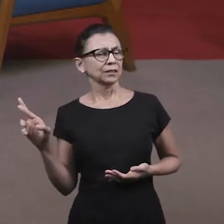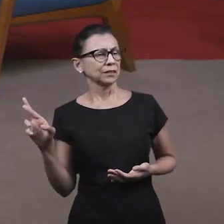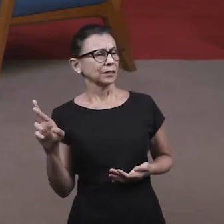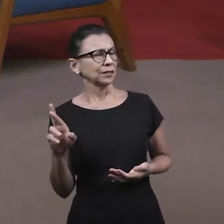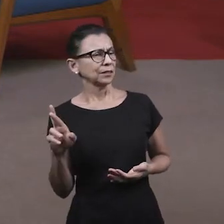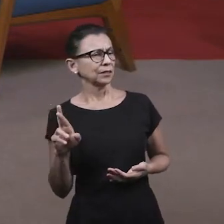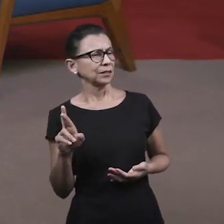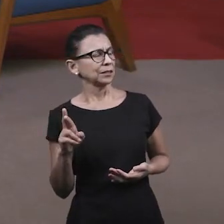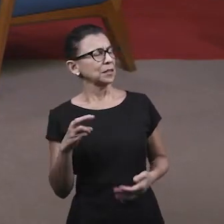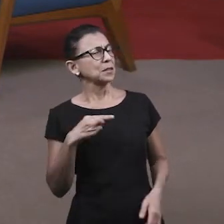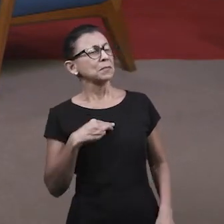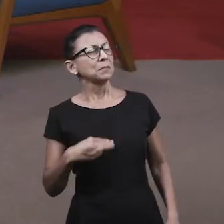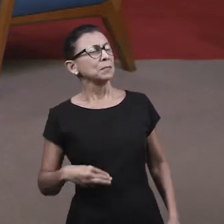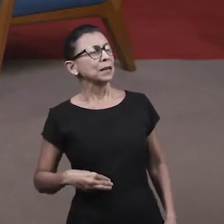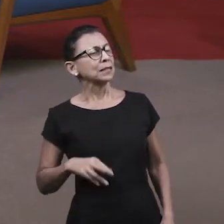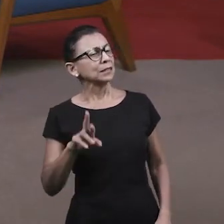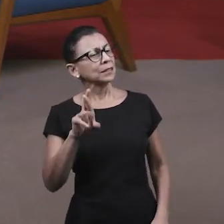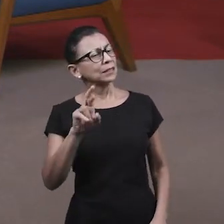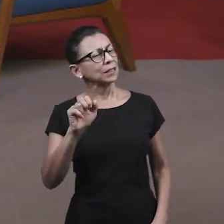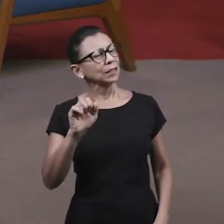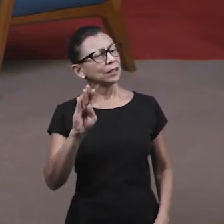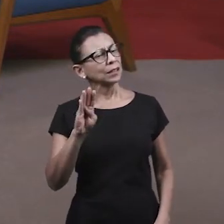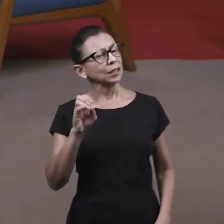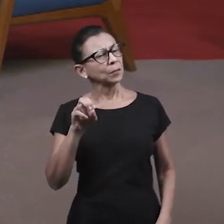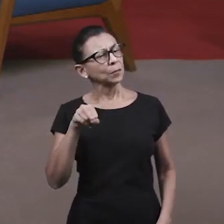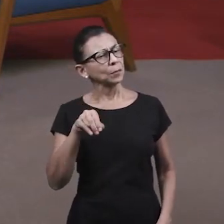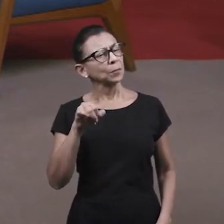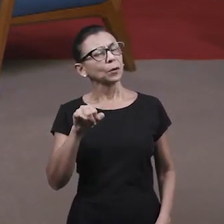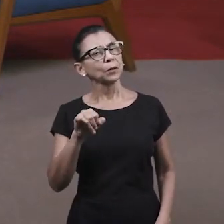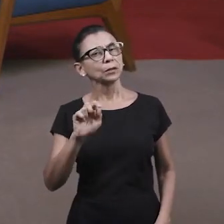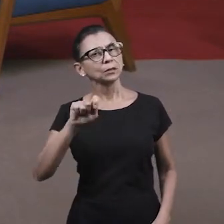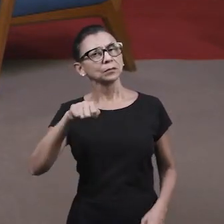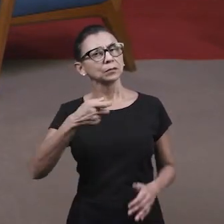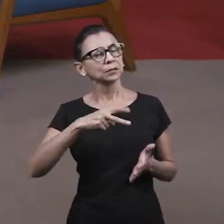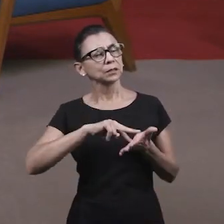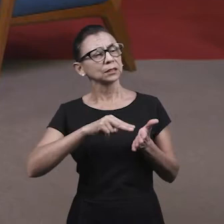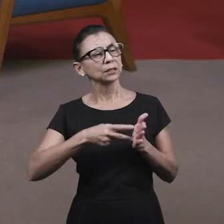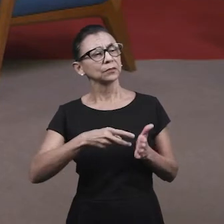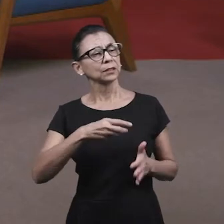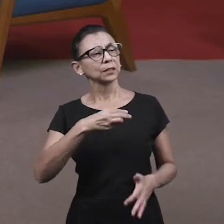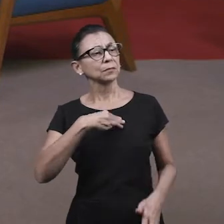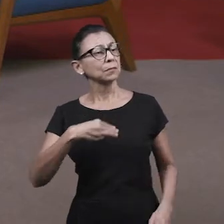Rabboni, maître, n'est-ce pas? Donc,